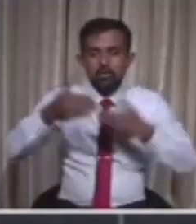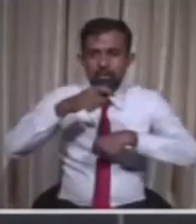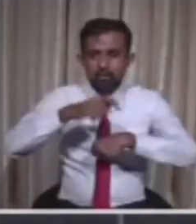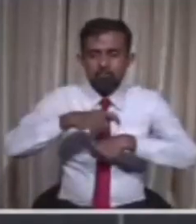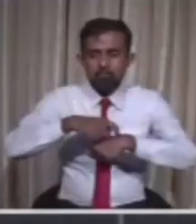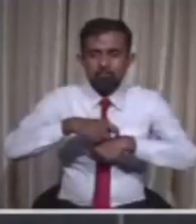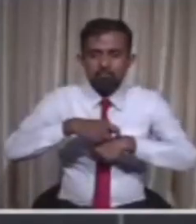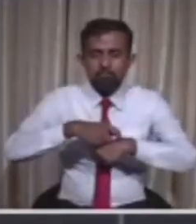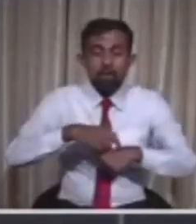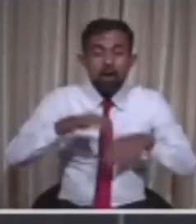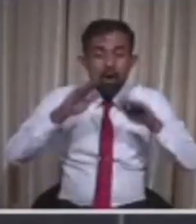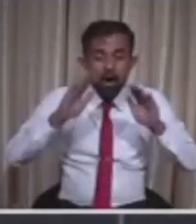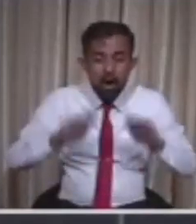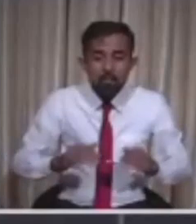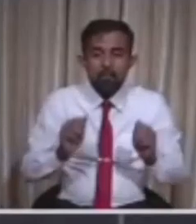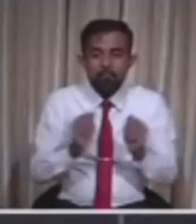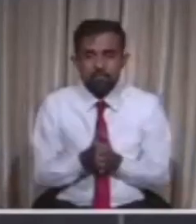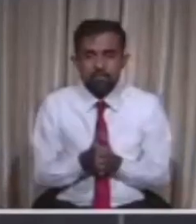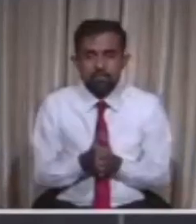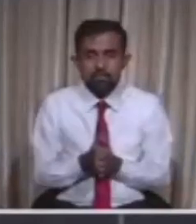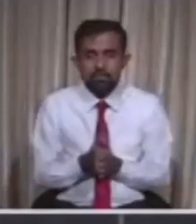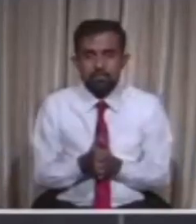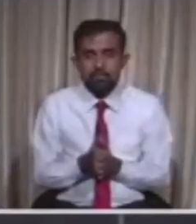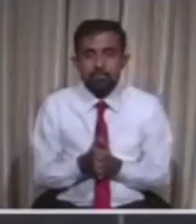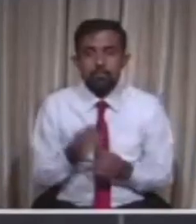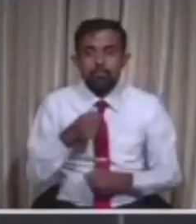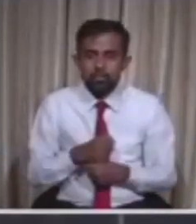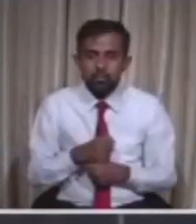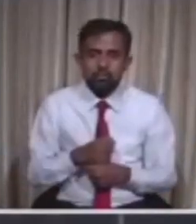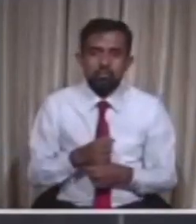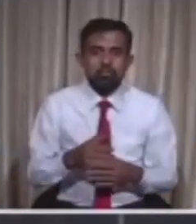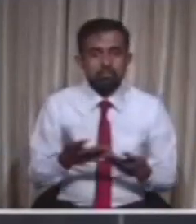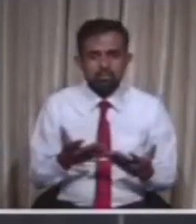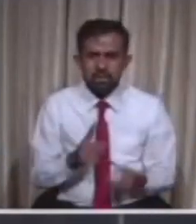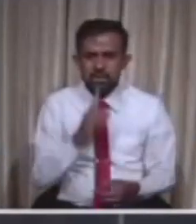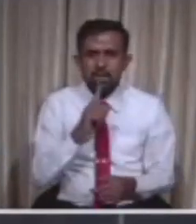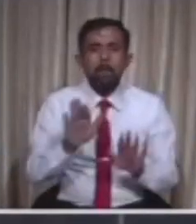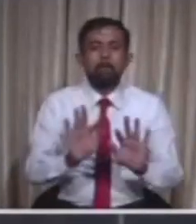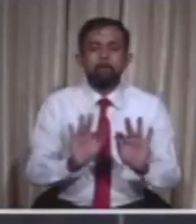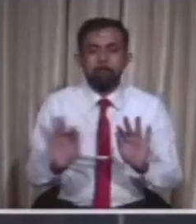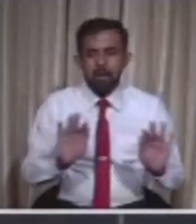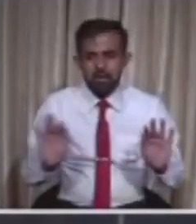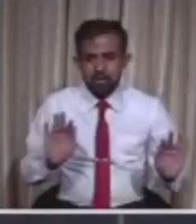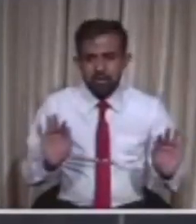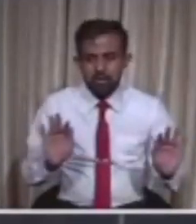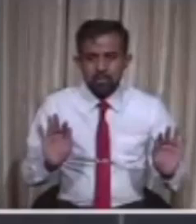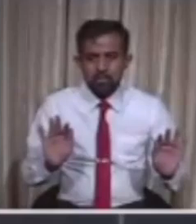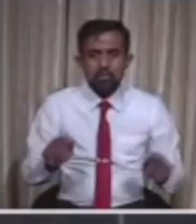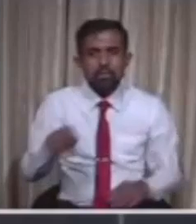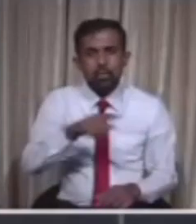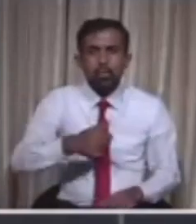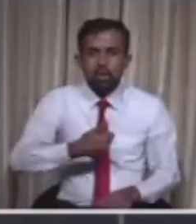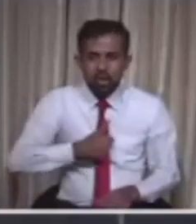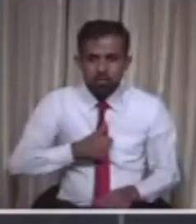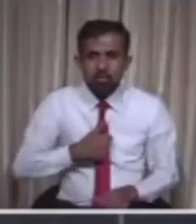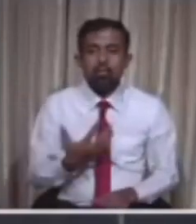kaalina Awam weda pilihwalak sahita, andwa kho, dengkino phalane kho, yam kisi ekangkata awya